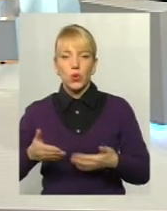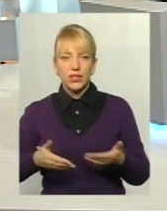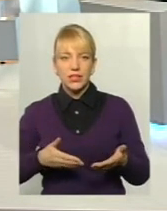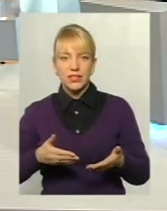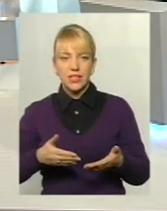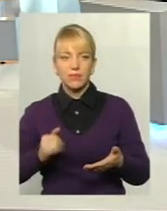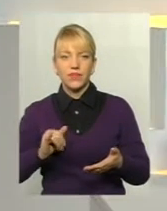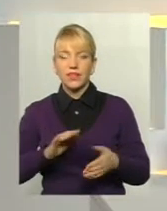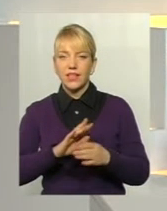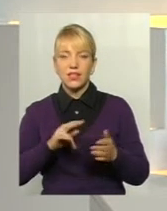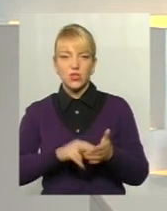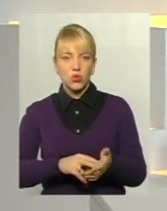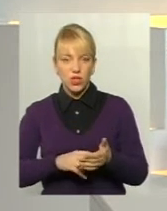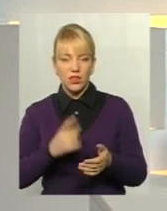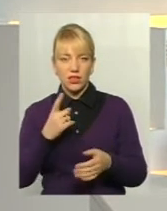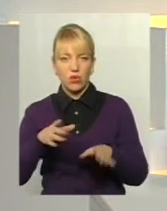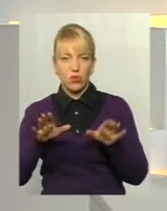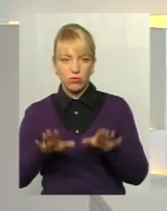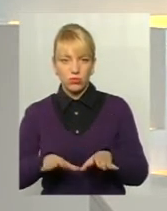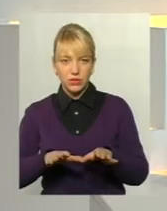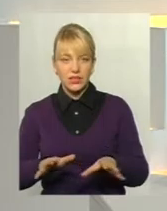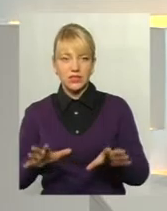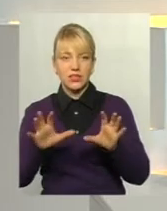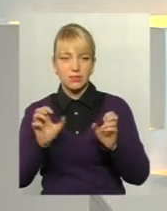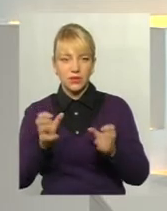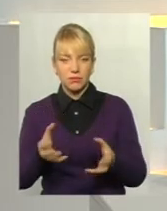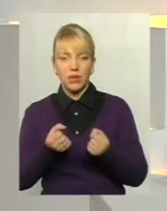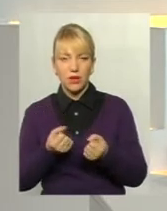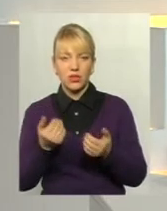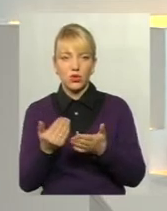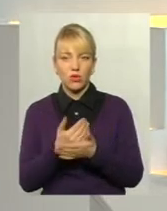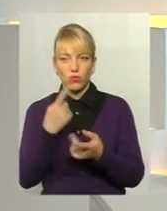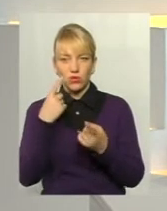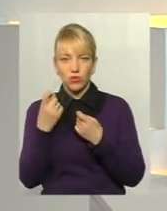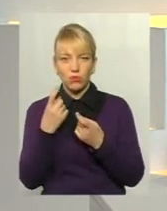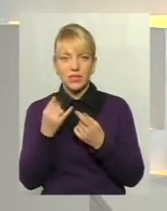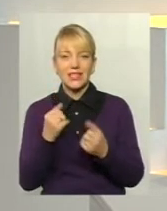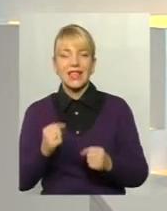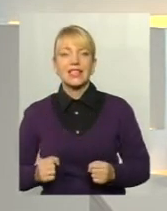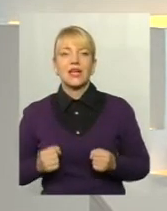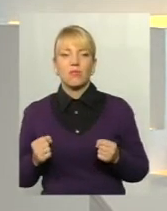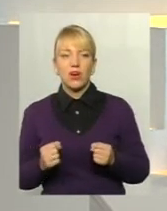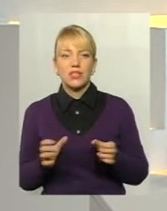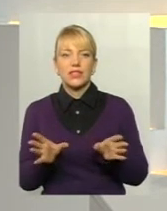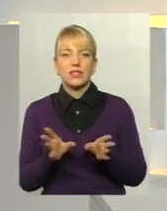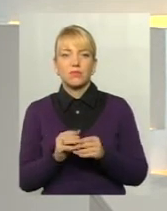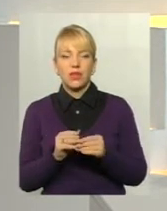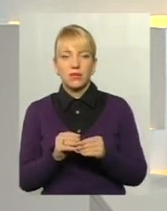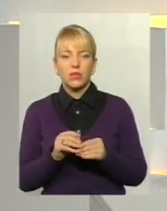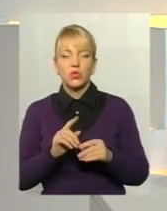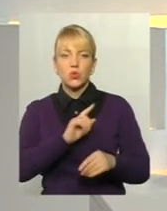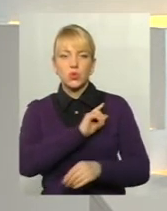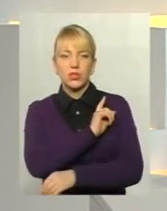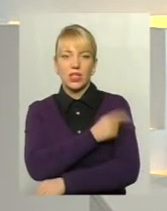рухатися, не стояти на місці, сприймати нову інформацію і намагатися спільними